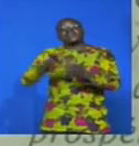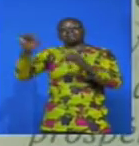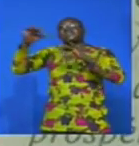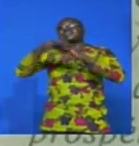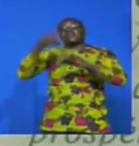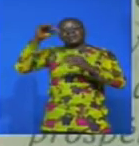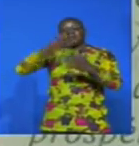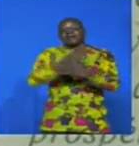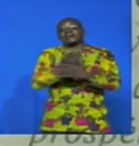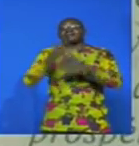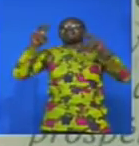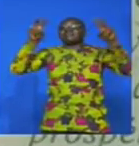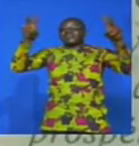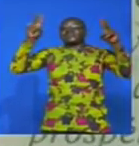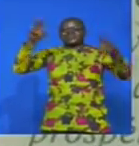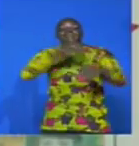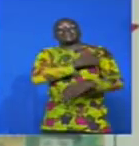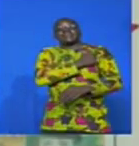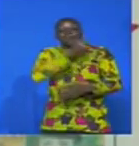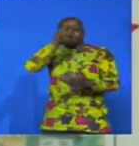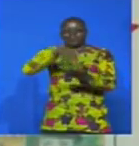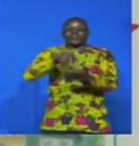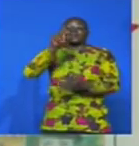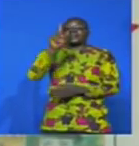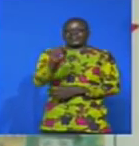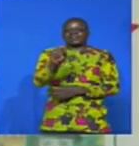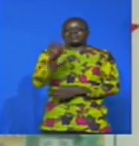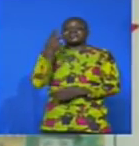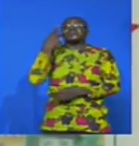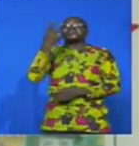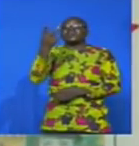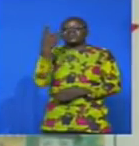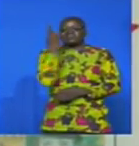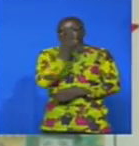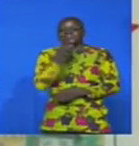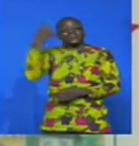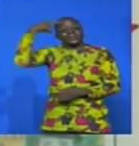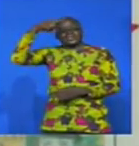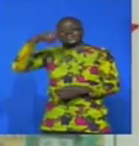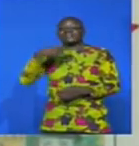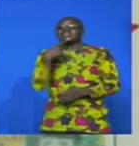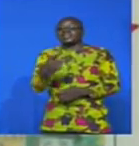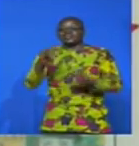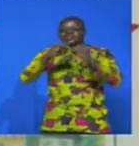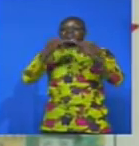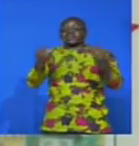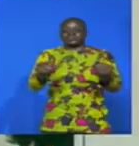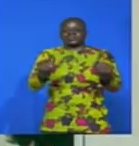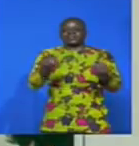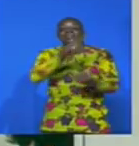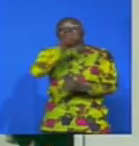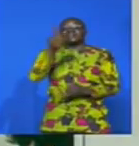son candidat en 2020. On le voit donc, déduit aujourd'hui au Faso, Zef et les